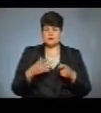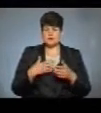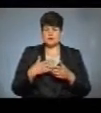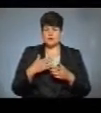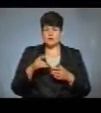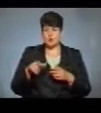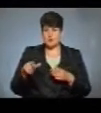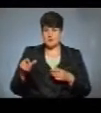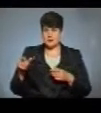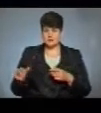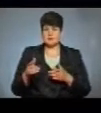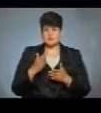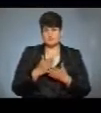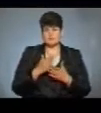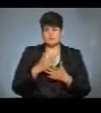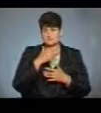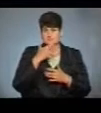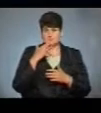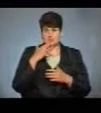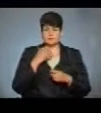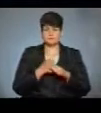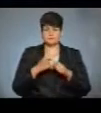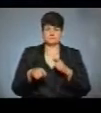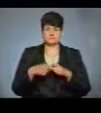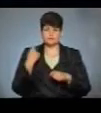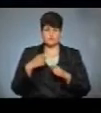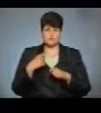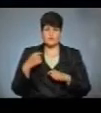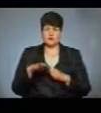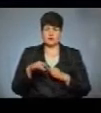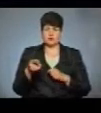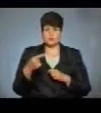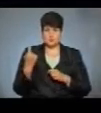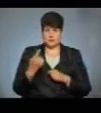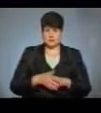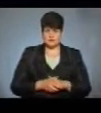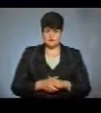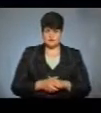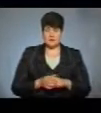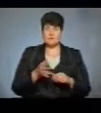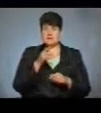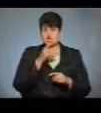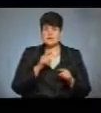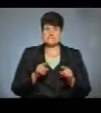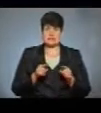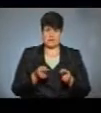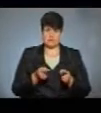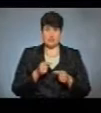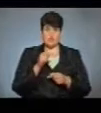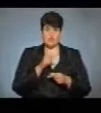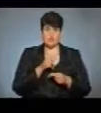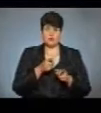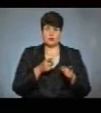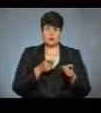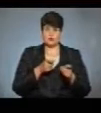який підозрюється у ряді скоєння тяжких злочинів на території Тернопільської області. Під час затримання вогнепальна зброя